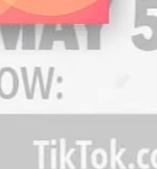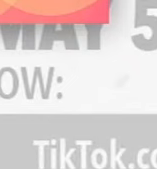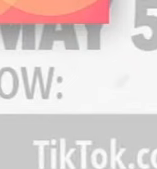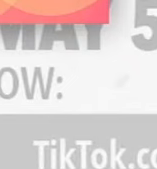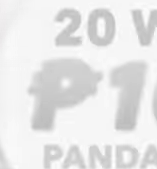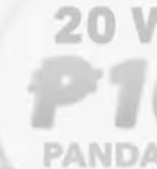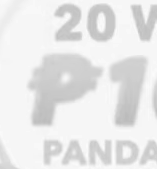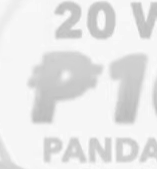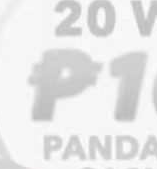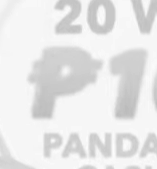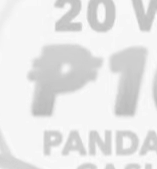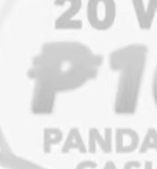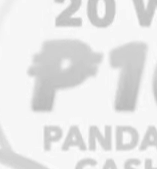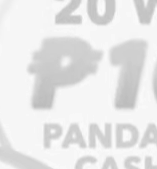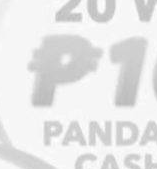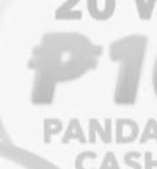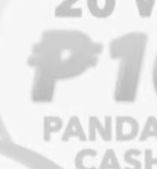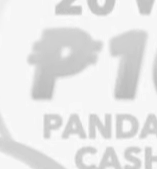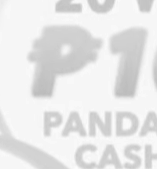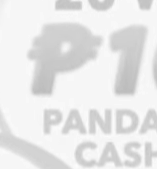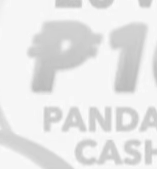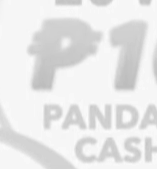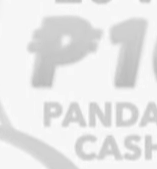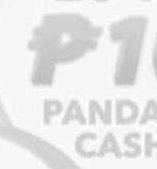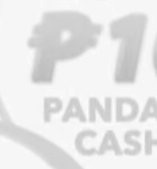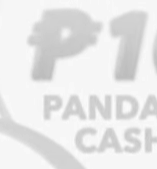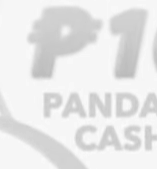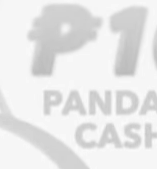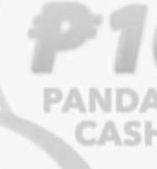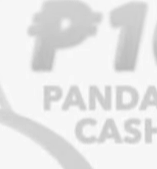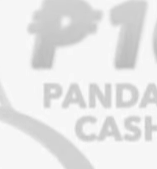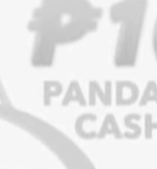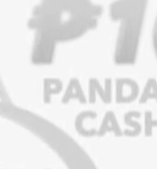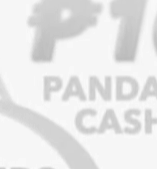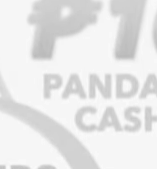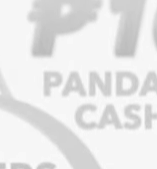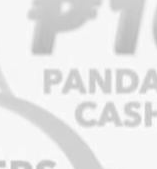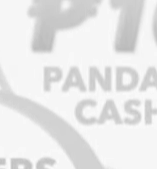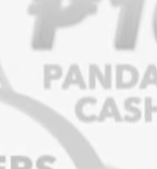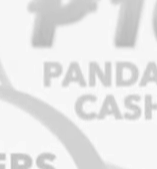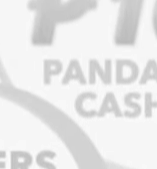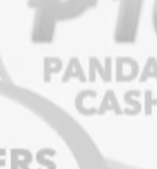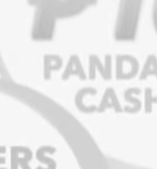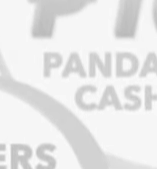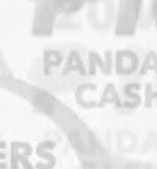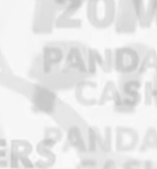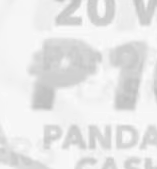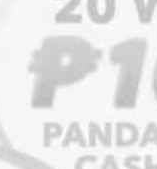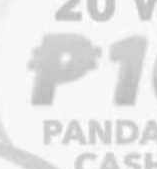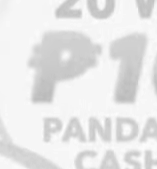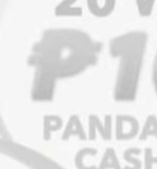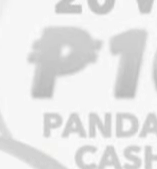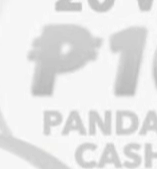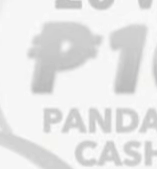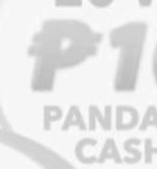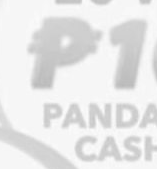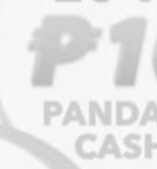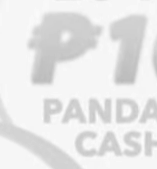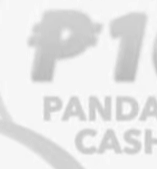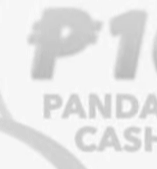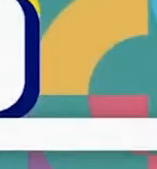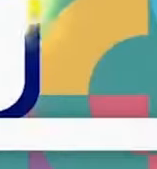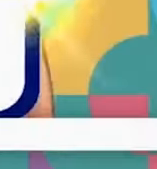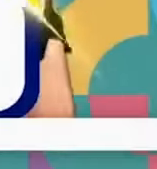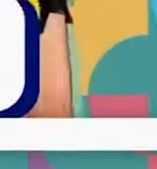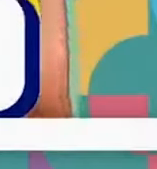Season 6. Mahigit 11 million pesos worth of prizes ang ipamimigay at halos 2,000 ang pwedeng maging